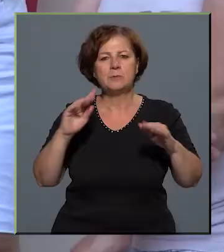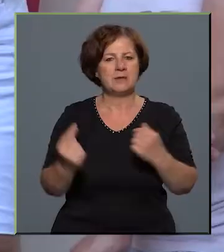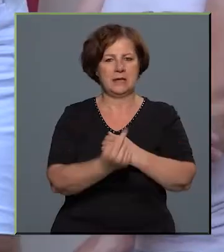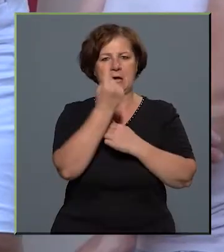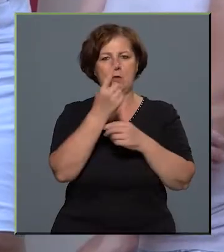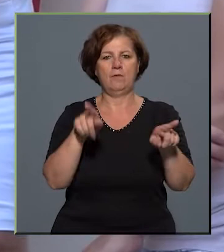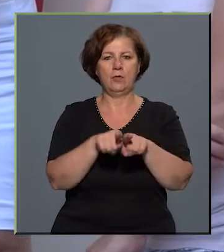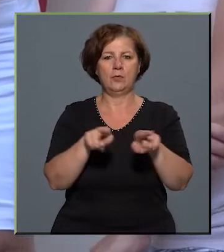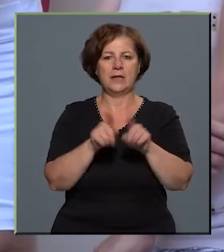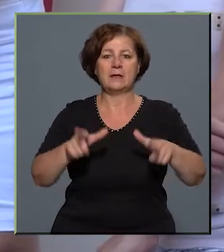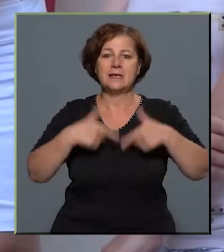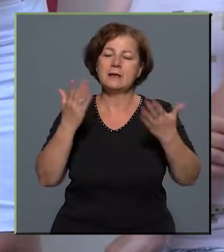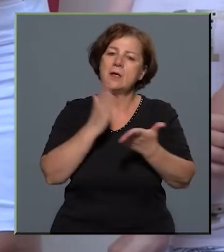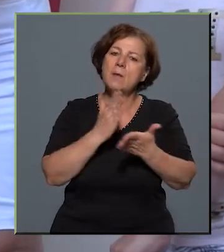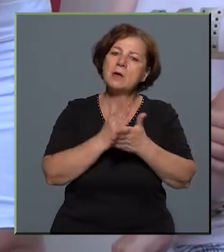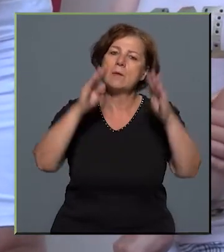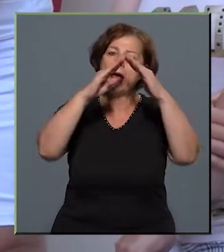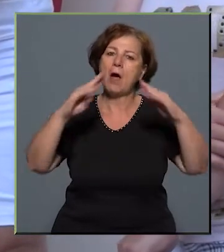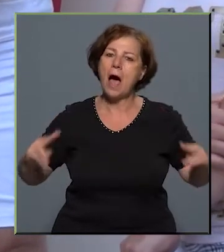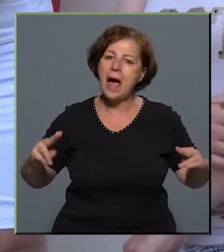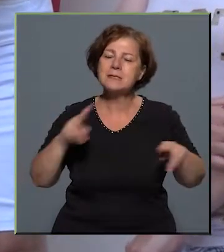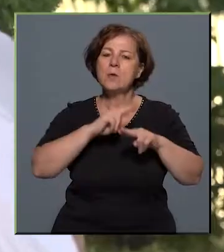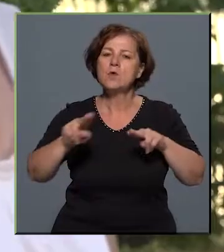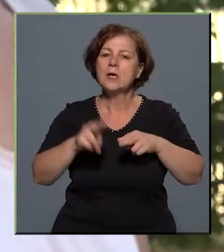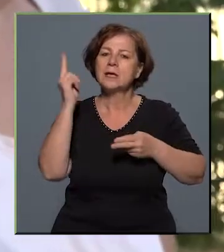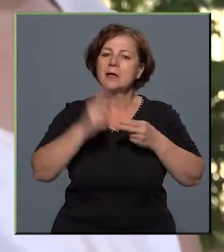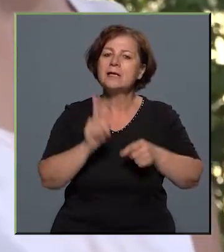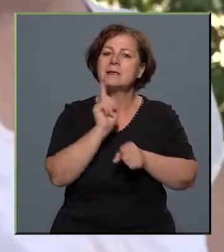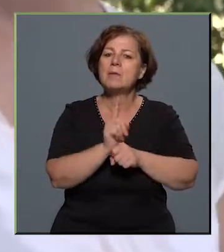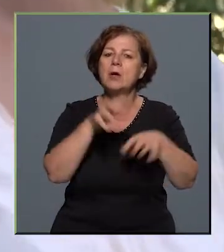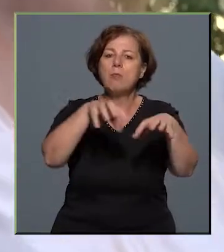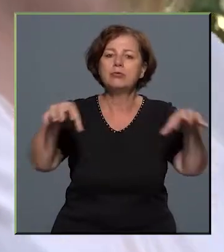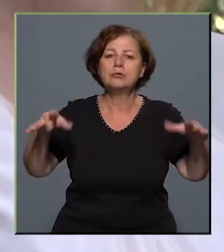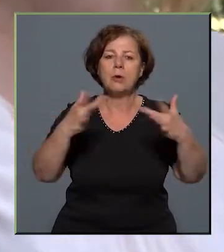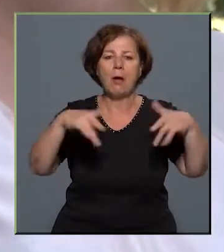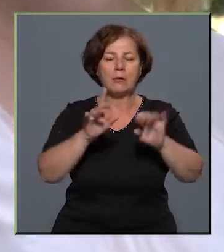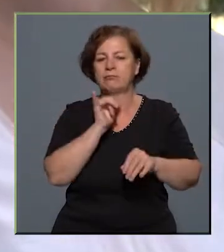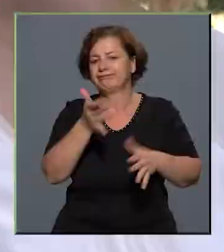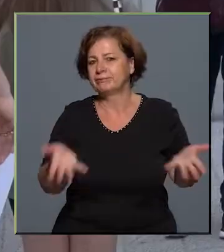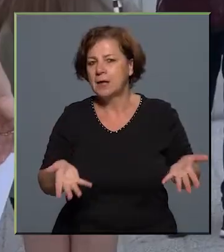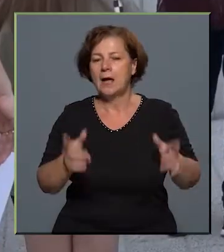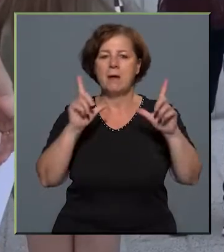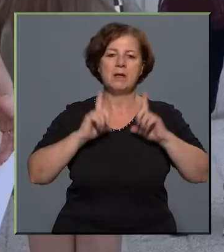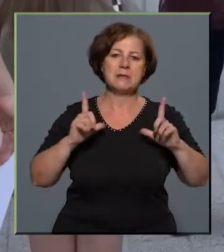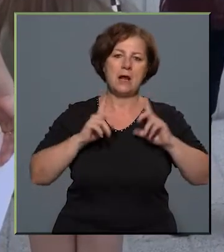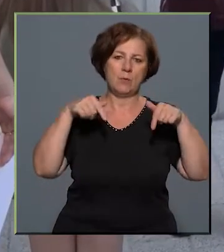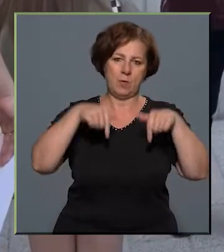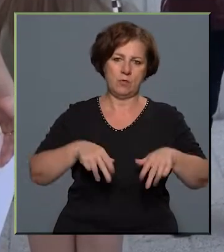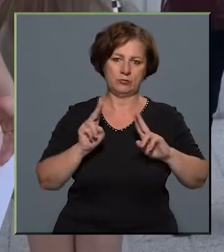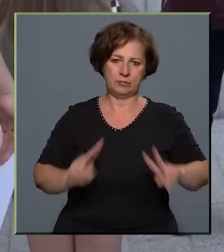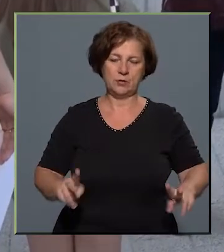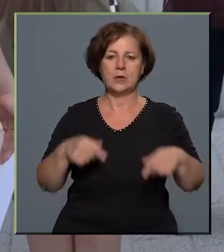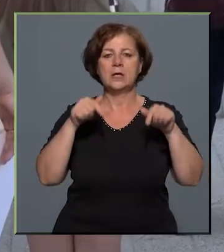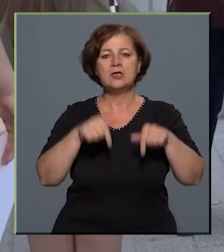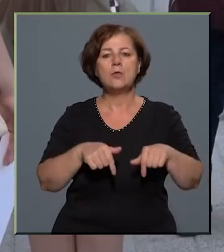elő, amikor már a ház műszakilag kész, de még a bútorok nincsenek a helyén. Ebben az állapotban vagyunk most, és